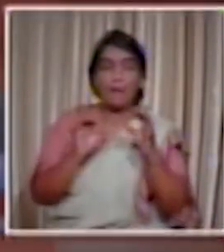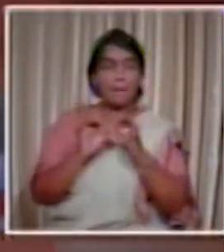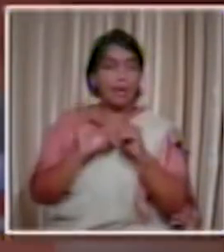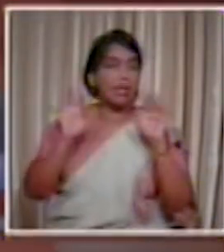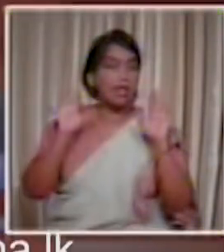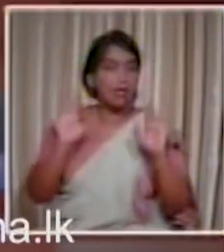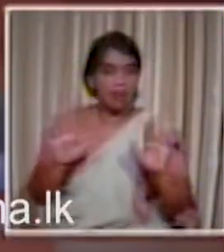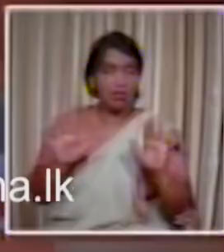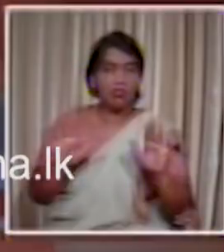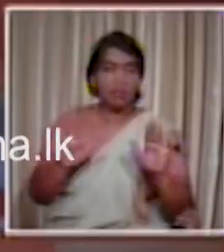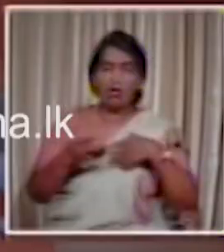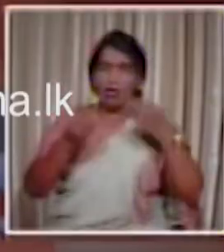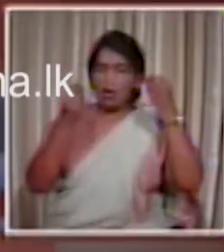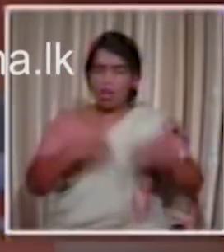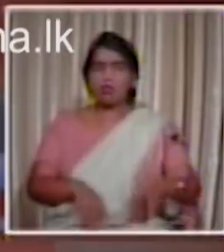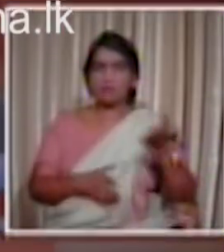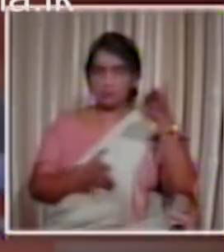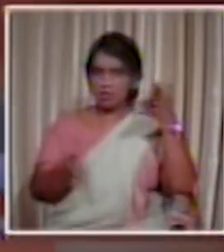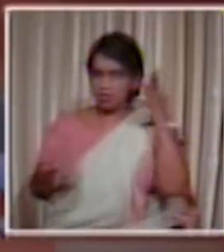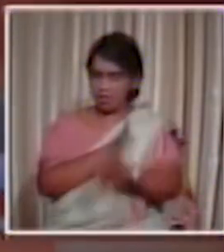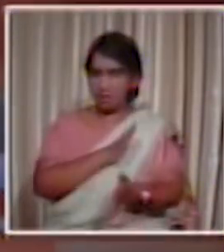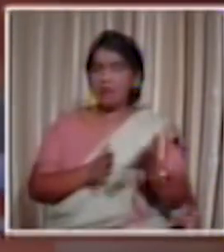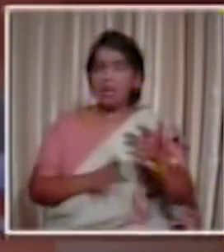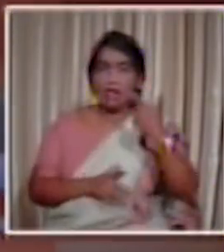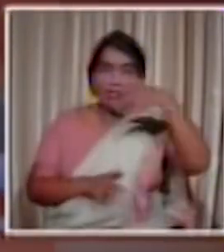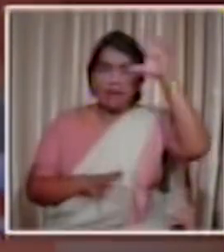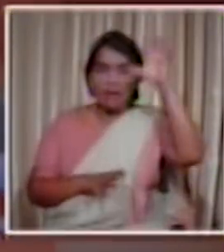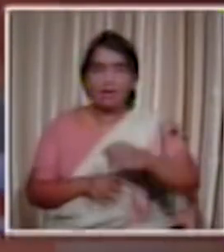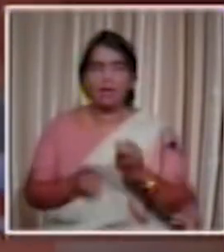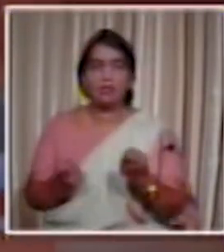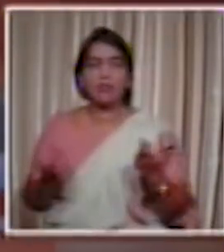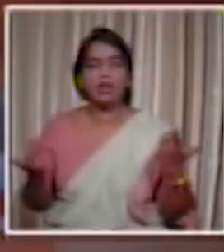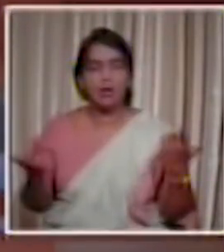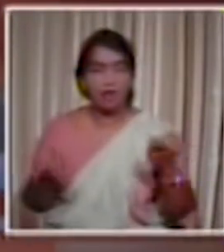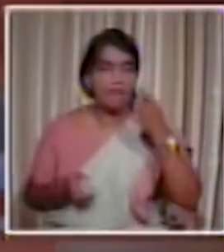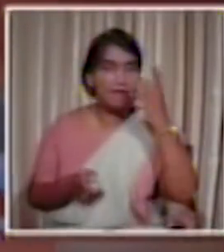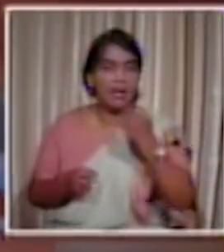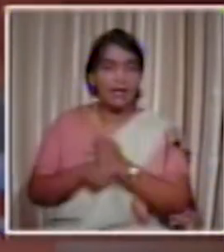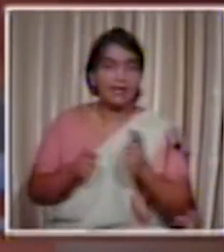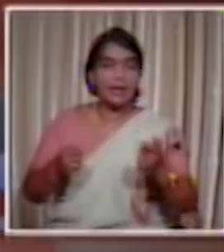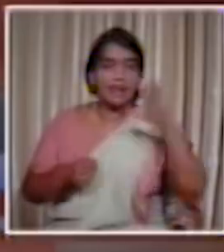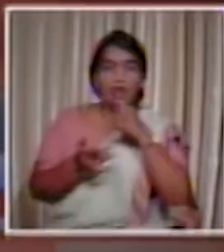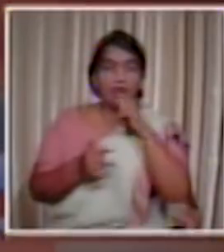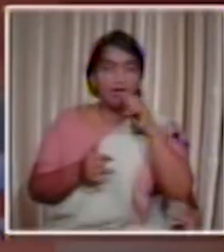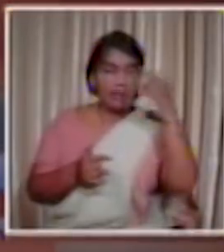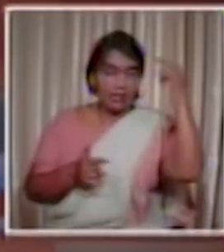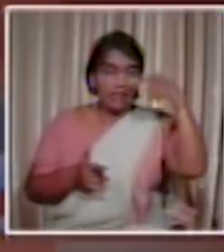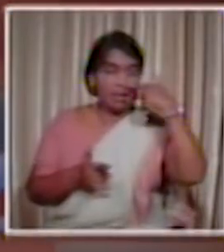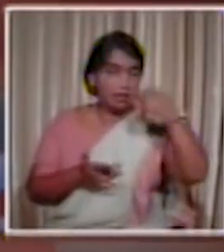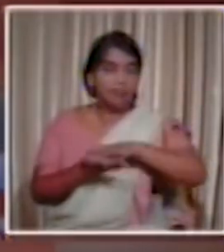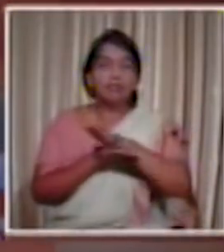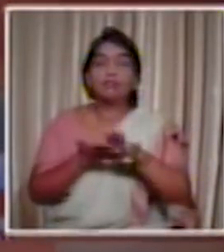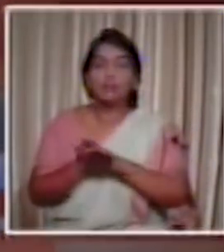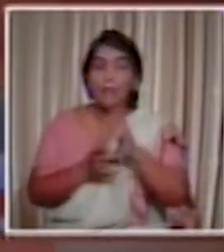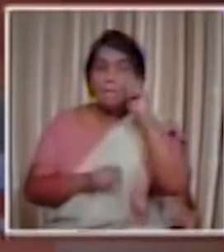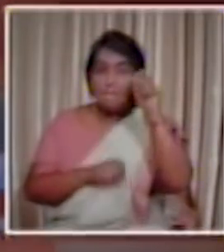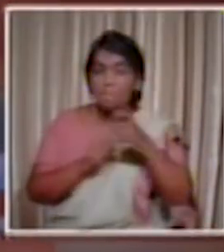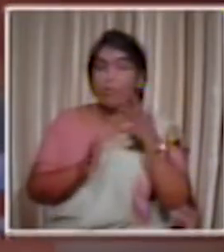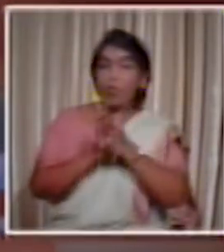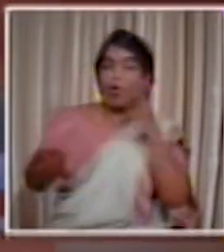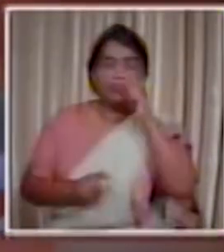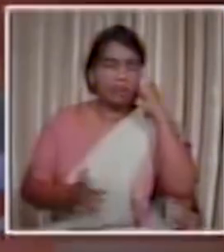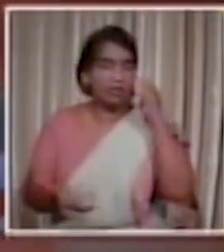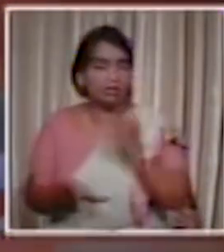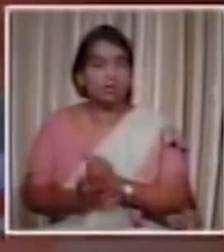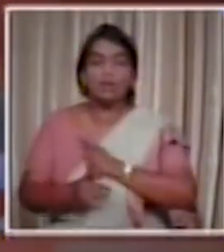9ක් තමුන්වාසලා අහිමි කරලා තිබෙනවා මේ නිසා තමයි තෙල් ගේන්න සල්ලි නැතුව යන්නේ මේ නිසා තමයි ගෑස් ගේන්න තල්ලි සල්ලි නැතුව යන්නේ මේ නිසා තමයි ජනතාවට පොලිමෙන්ඩ